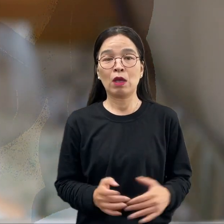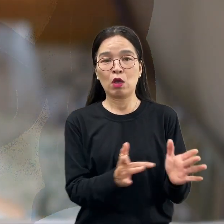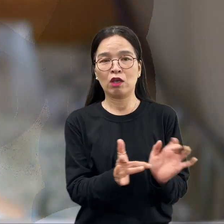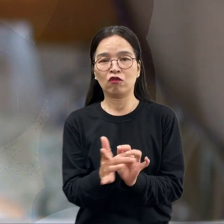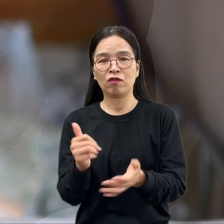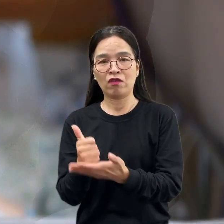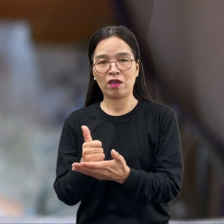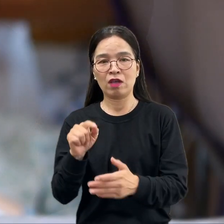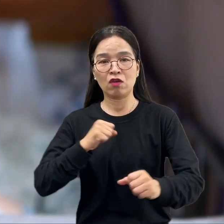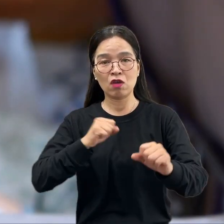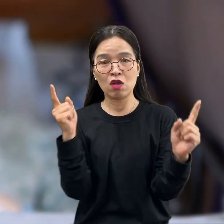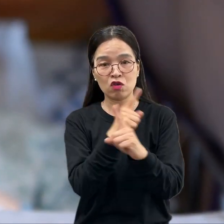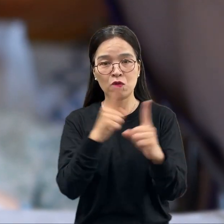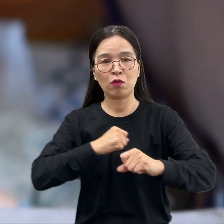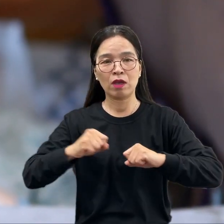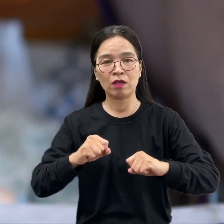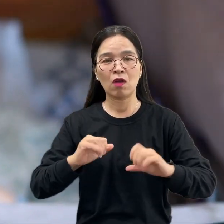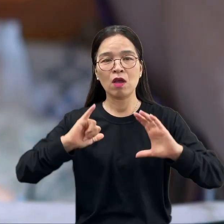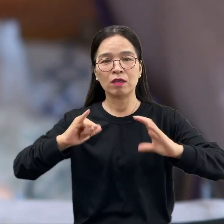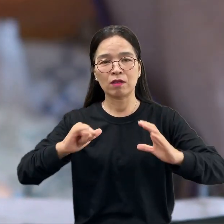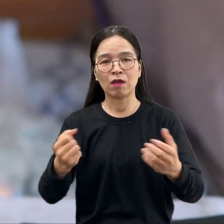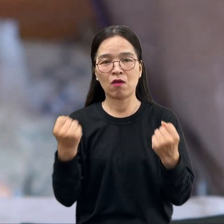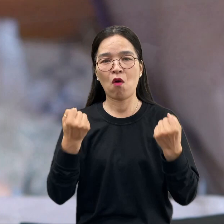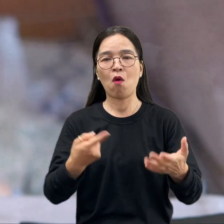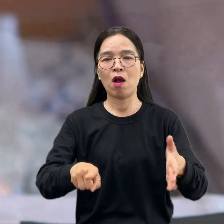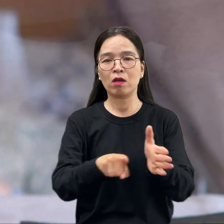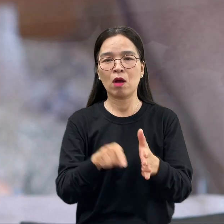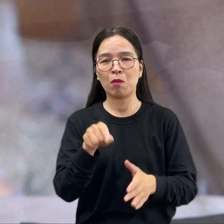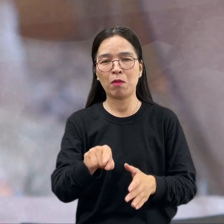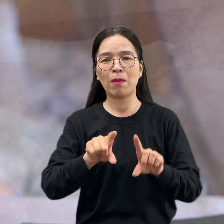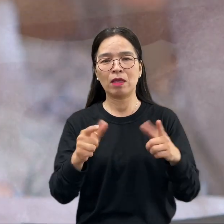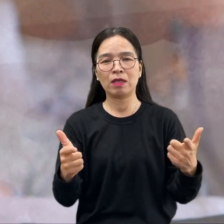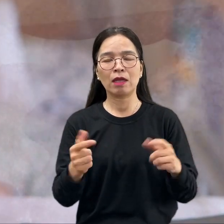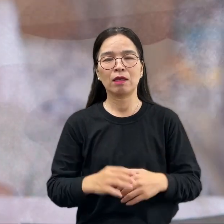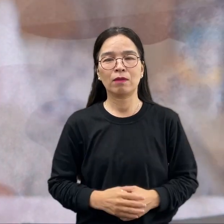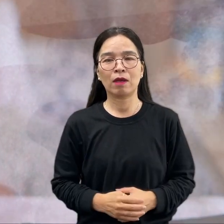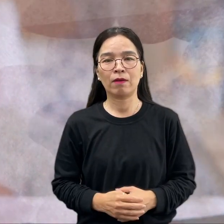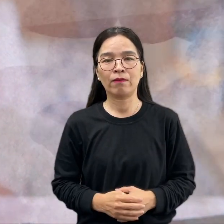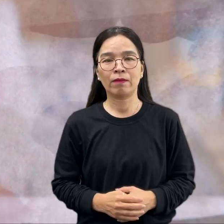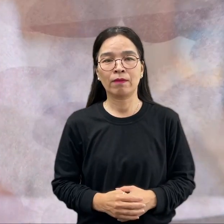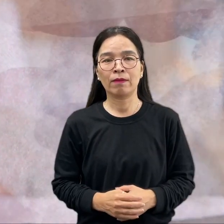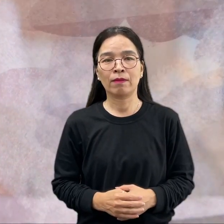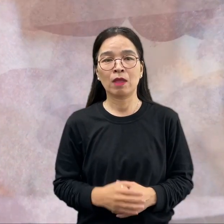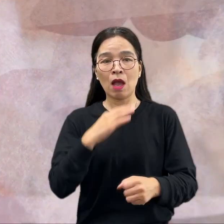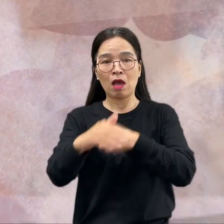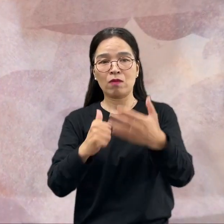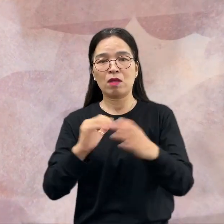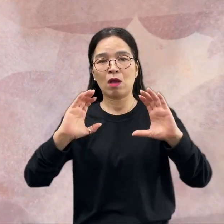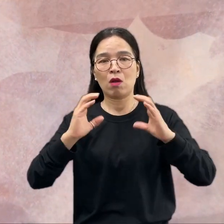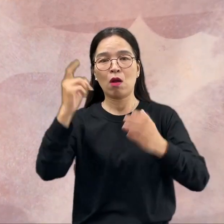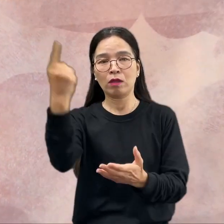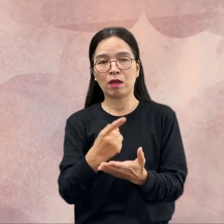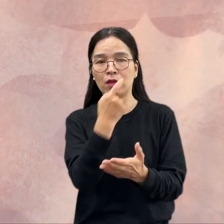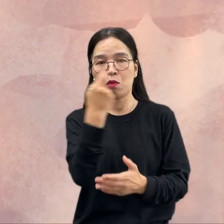때문입니다. 예수님의 이런 치유 행위는 단지 이 세상에서의 건강을 위한 것만은 아닙니다. 하느님